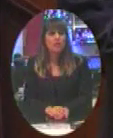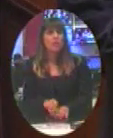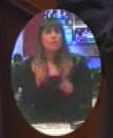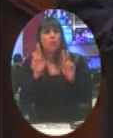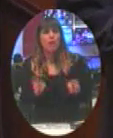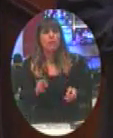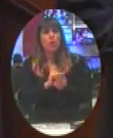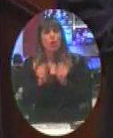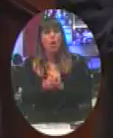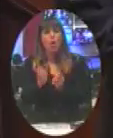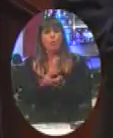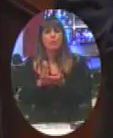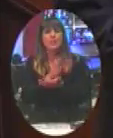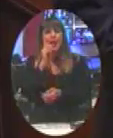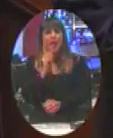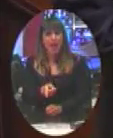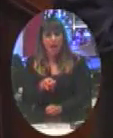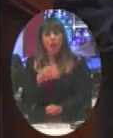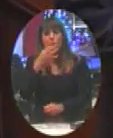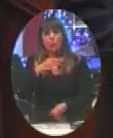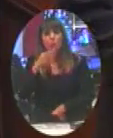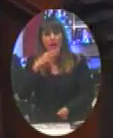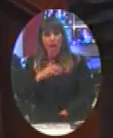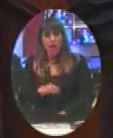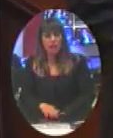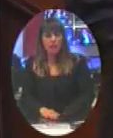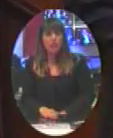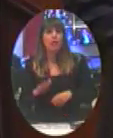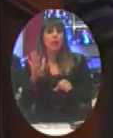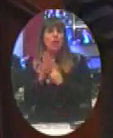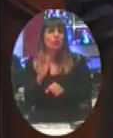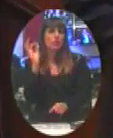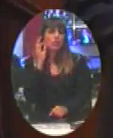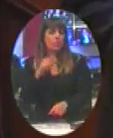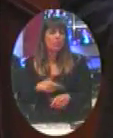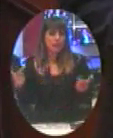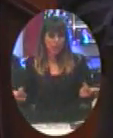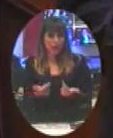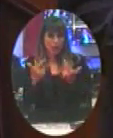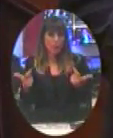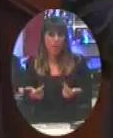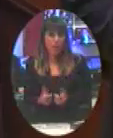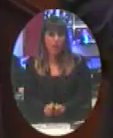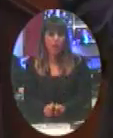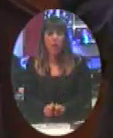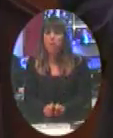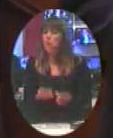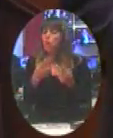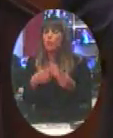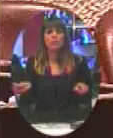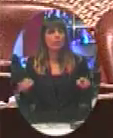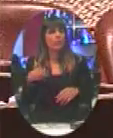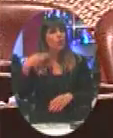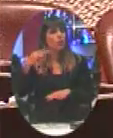פסק הלכה שמותיר לאנוס נשים בזמן מלחמה, זה לא יכול לשמש בתפקיד